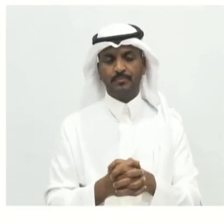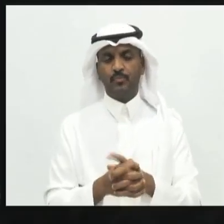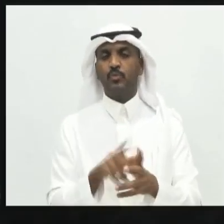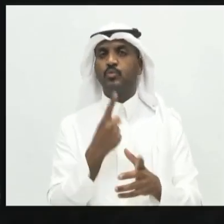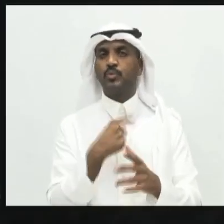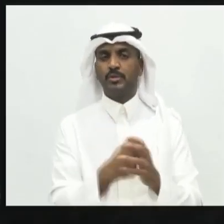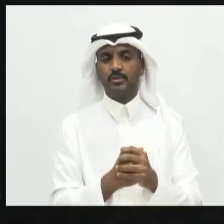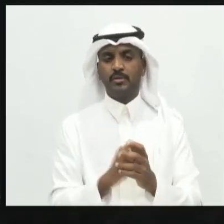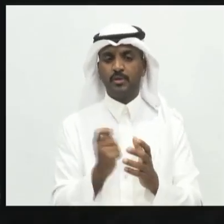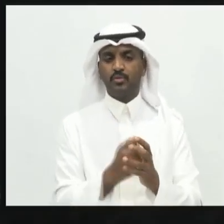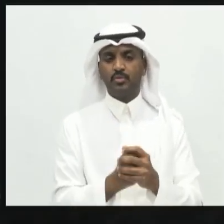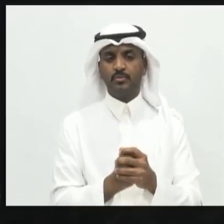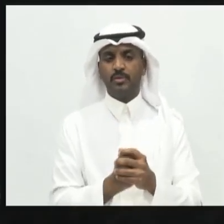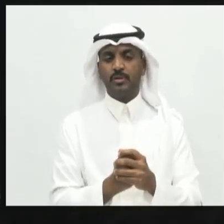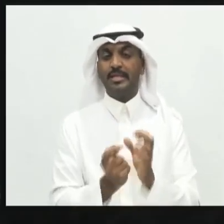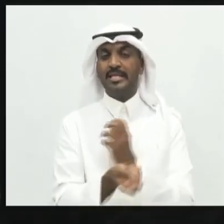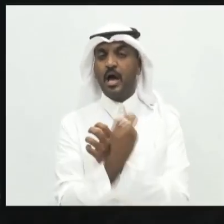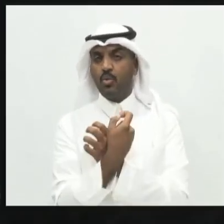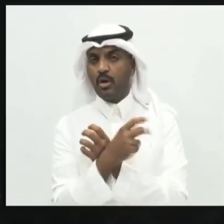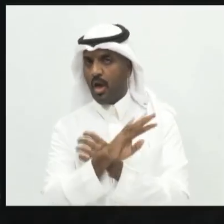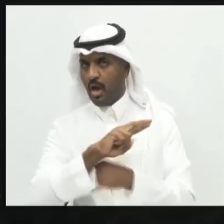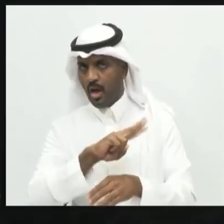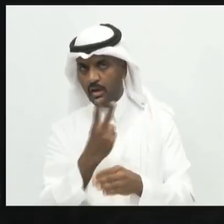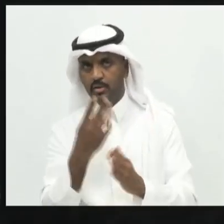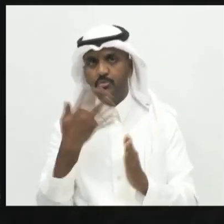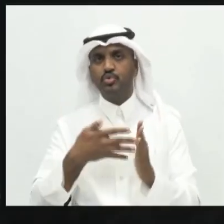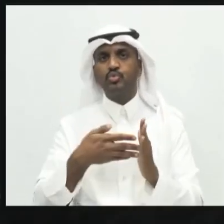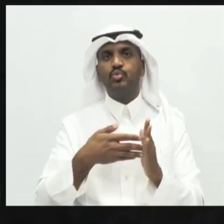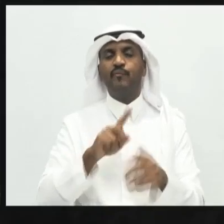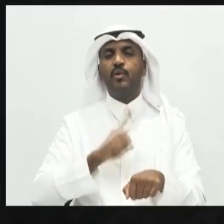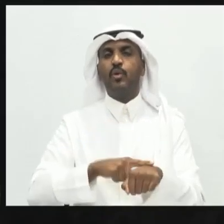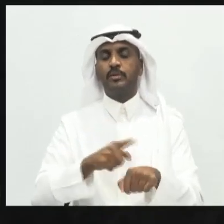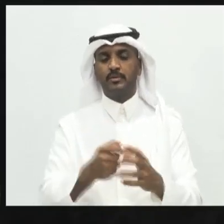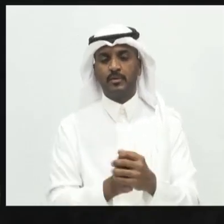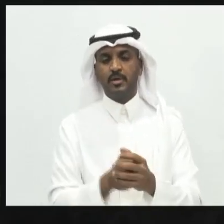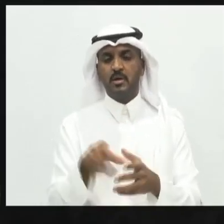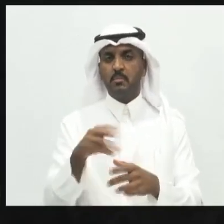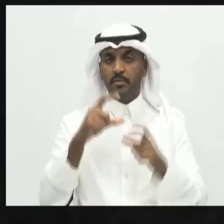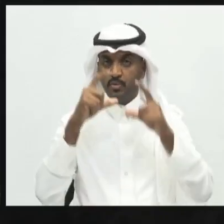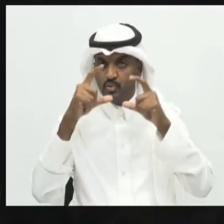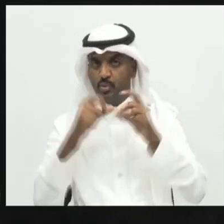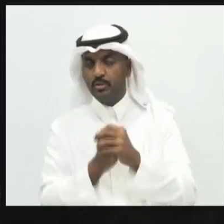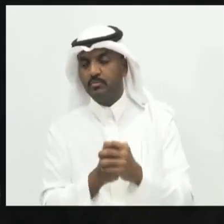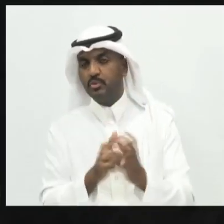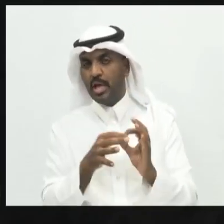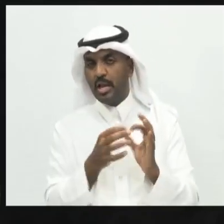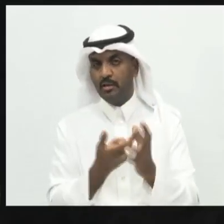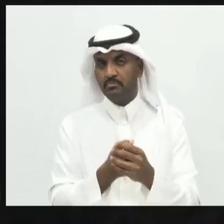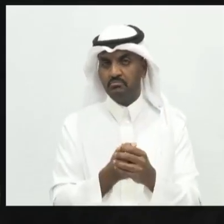نريد ان نكتب عن التداوي غير المشروع في الوقت الحاضر بعض الصور المتعلقه